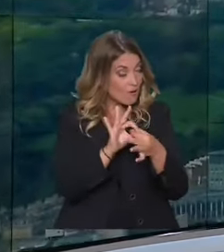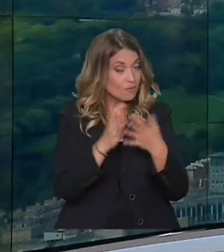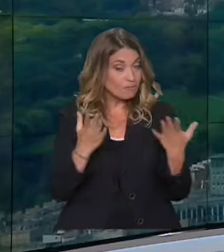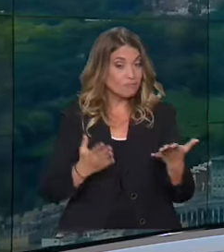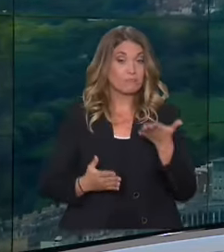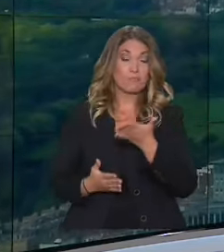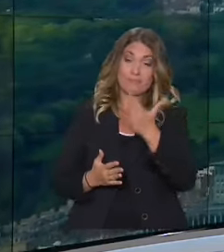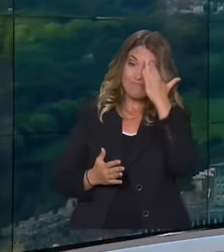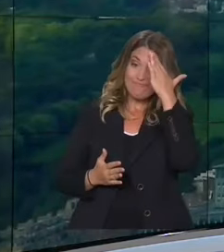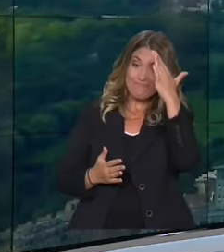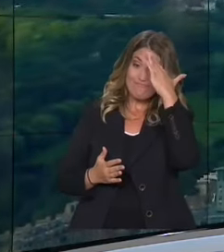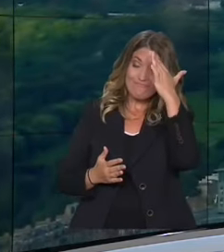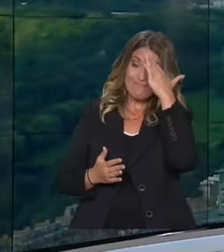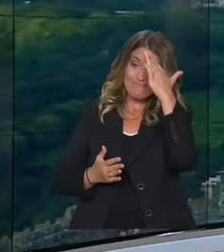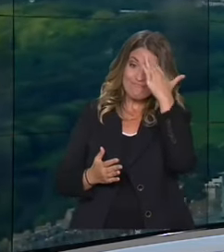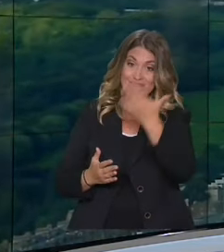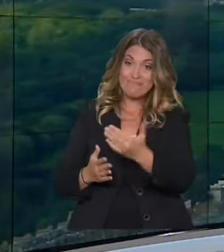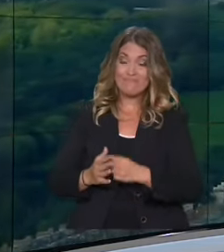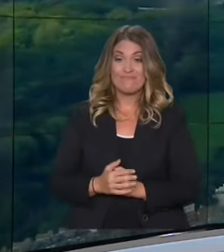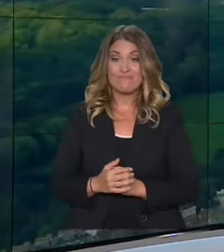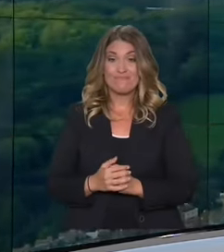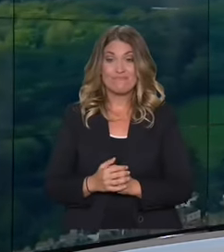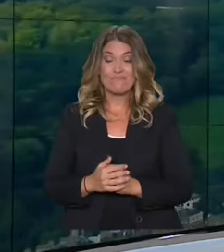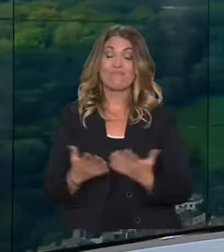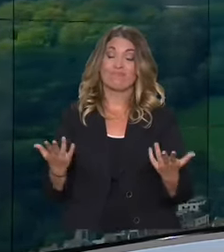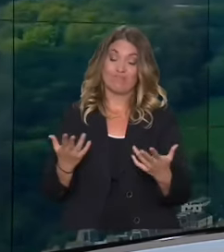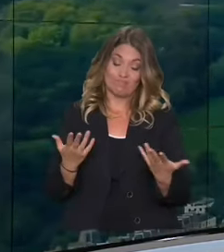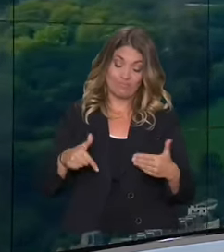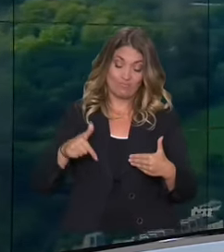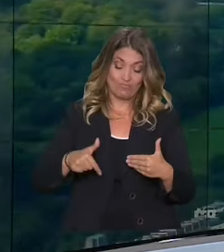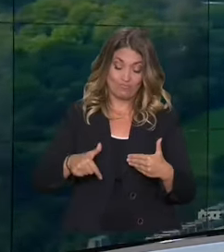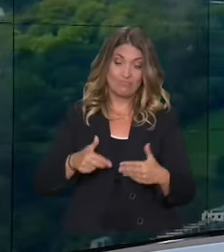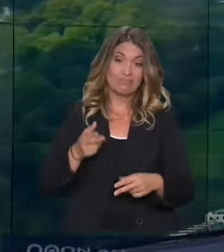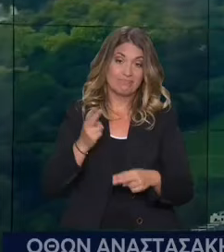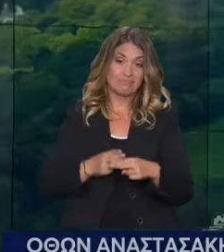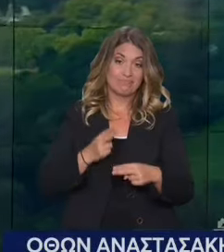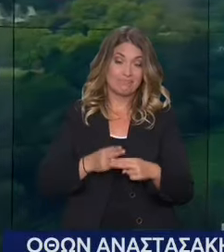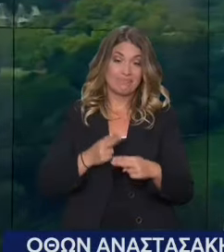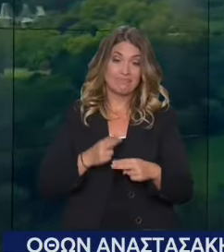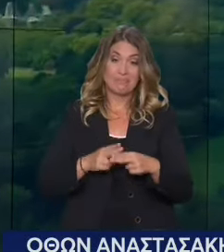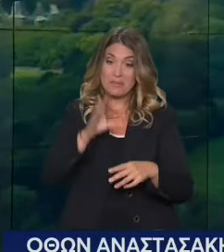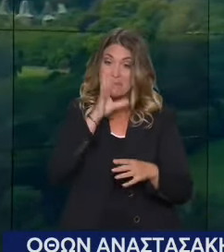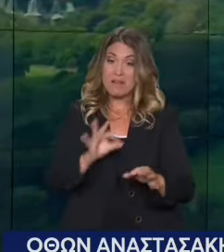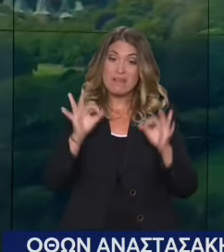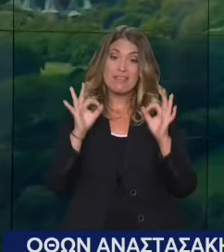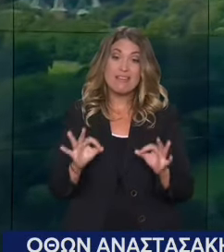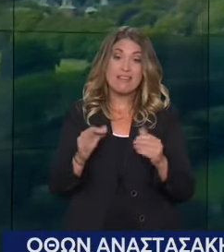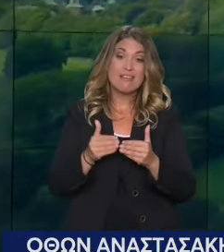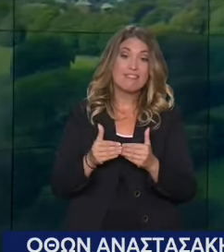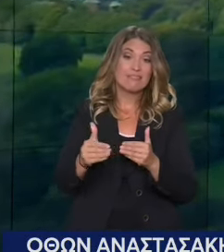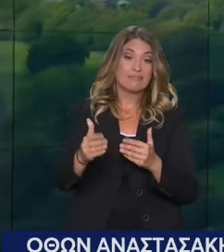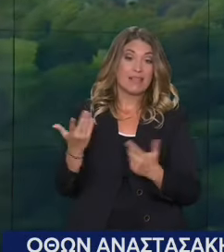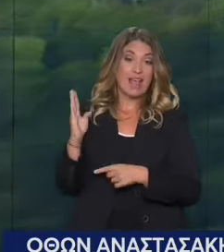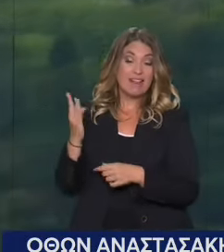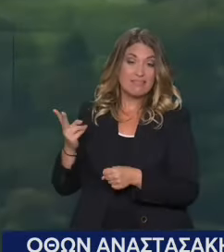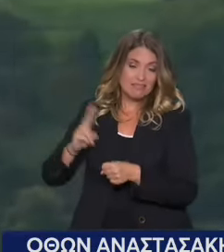σας. Είναι πραγματικά μια πολύ σημαντική στιγμή αυτή για τη Βρετανία. Φυσικά κάποτε η Ελισάβετα πέθανε, είχε